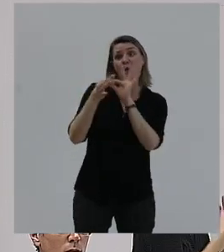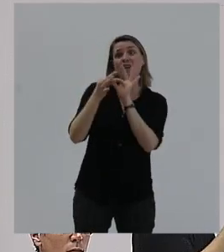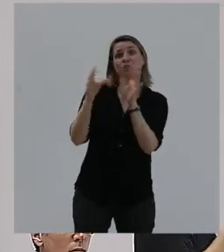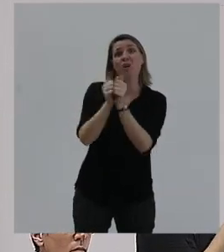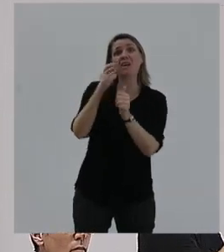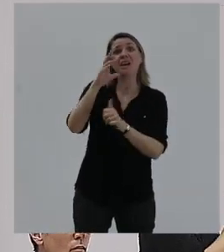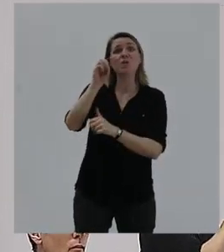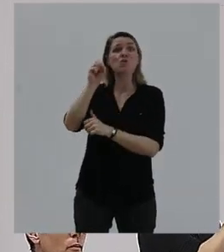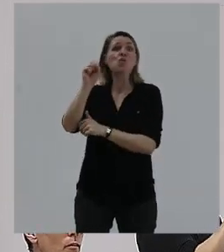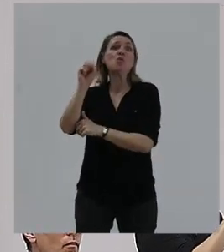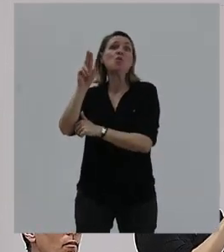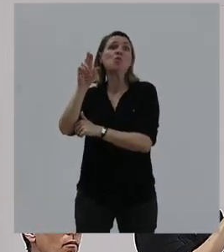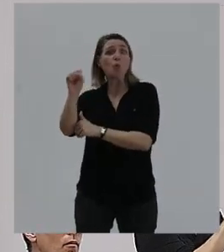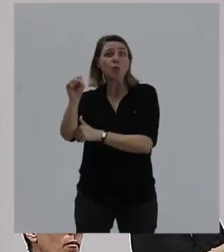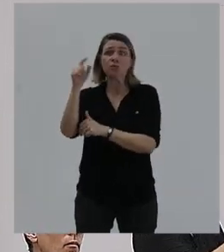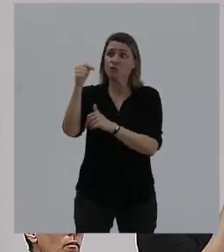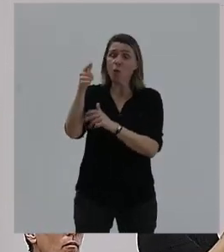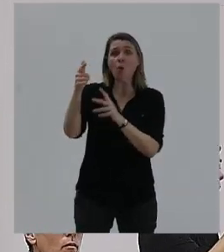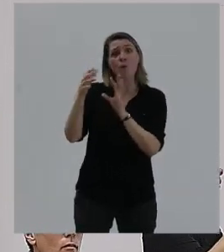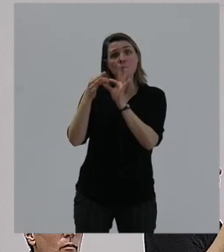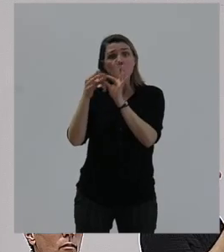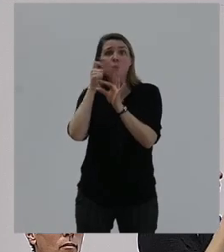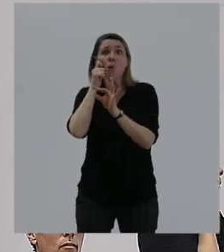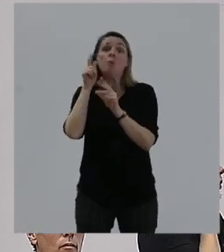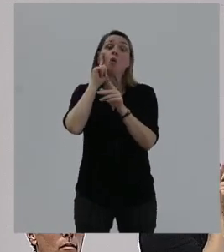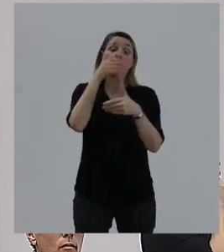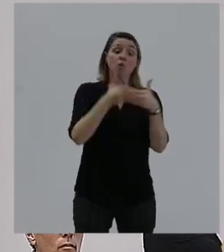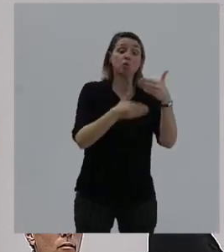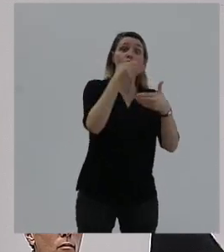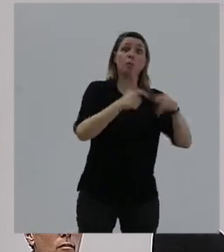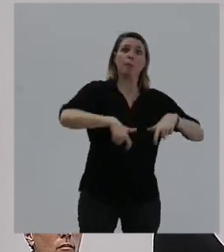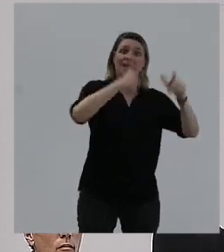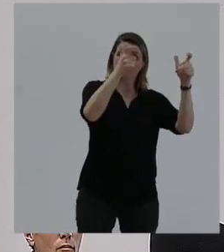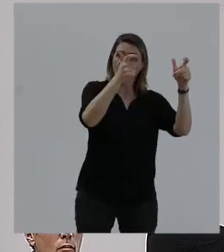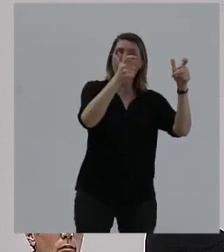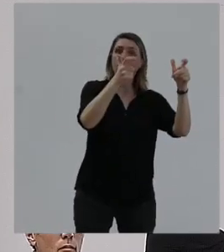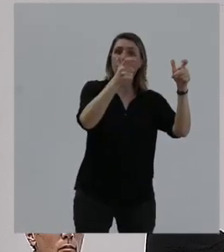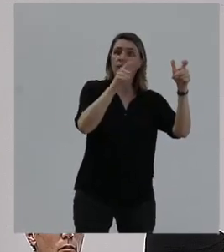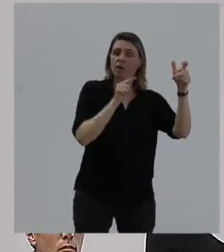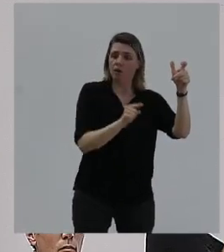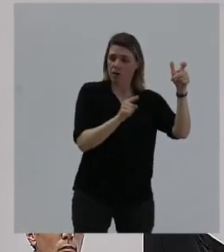aujourd'hui, ce qui se prépare dans la construction des bâtiments, les bâtiments seront